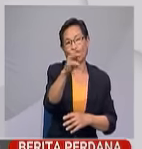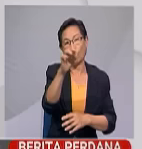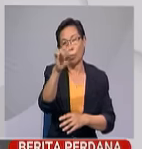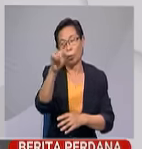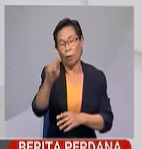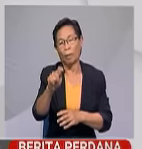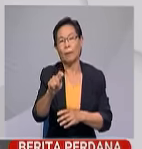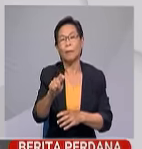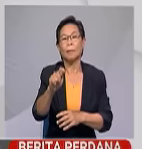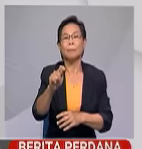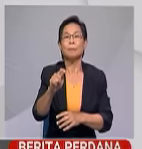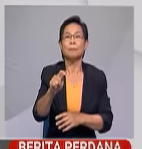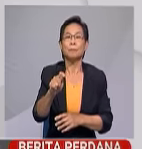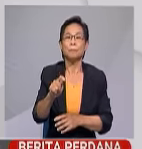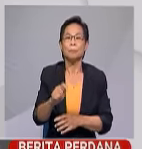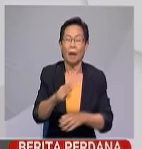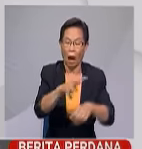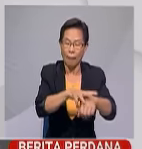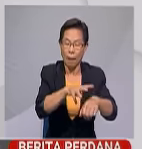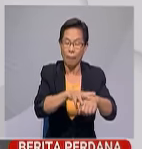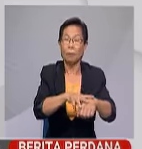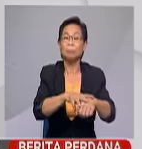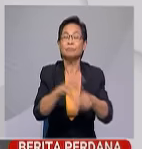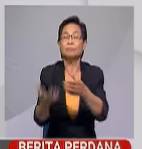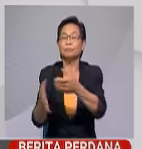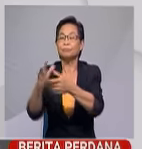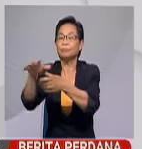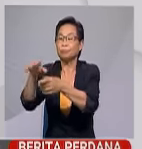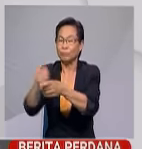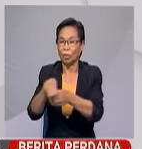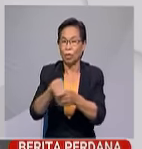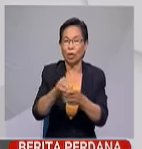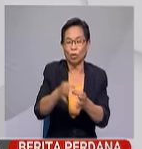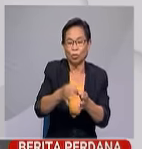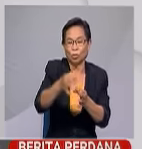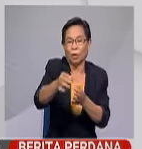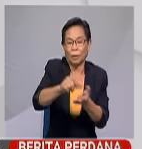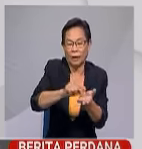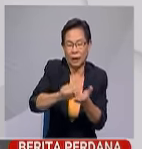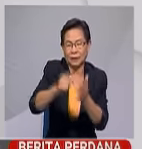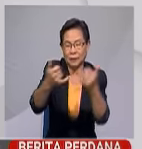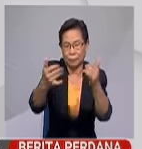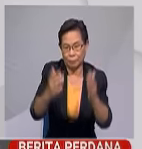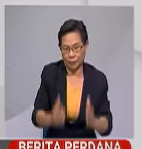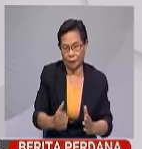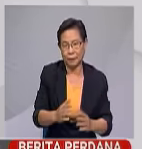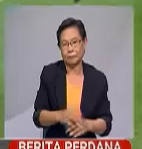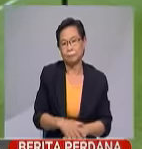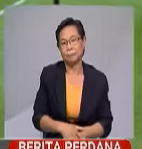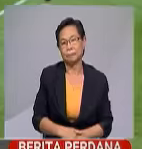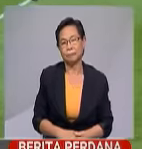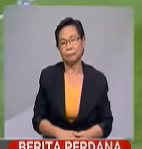Presiden Klub FAM, amaran ini dikeluarkan membabitkan tunggakan gaji pemain.